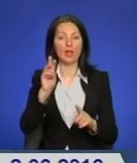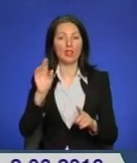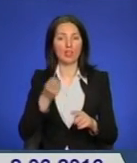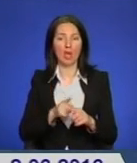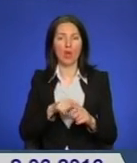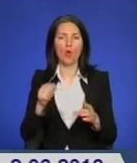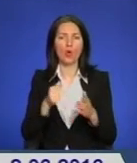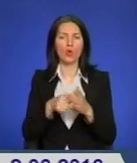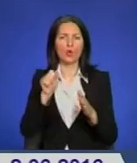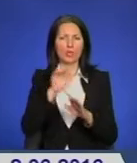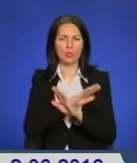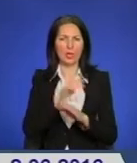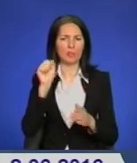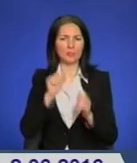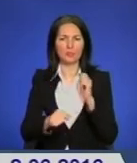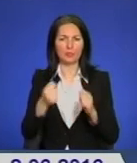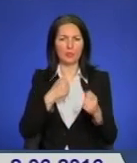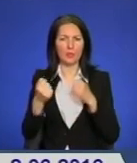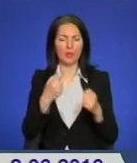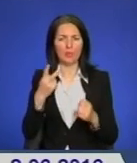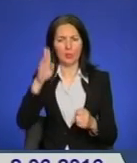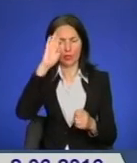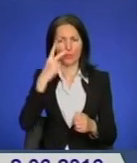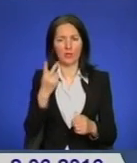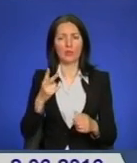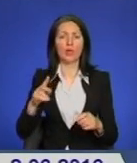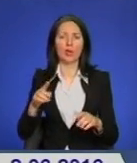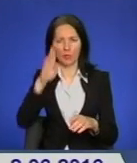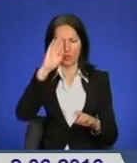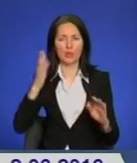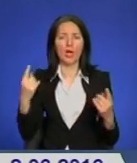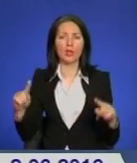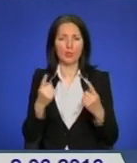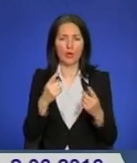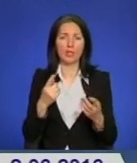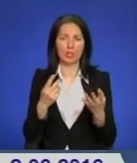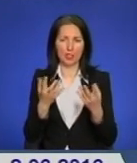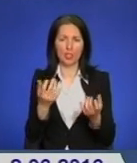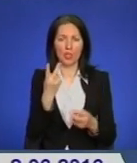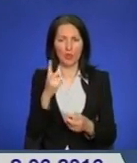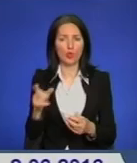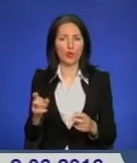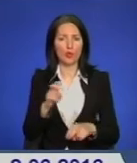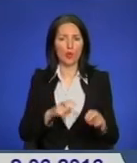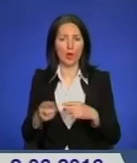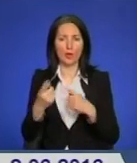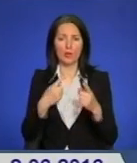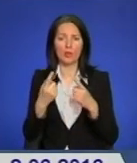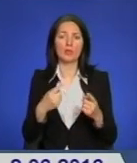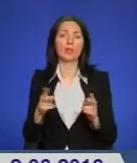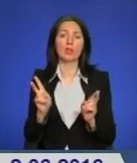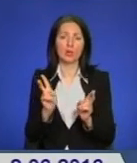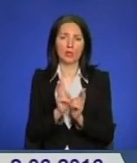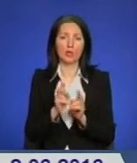26 травня. Двох злочинців, причетних до смерті активіста, уже арештували, ще двох шукають. Про це йшлося на брифінгу у головному управлінні